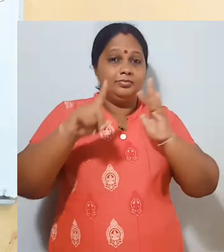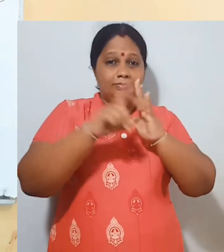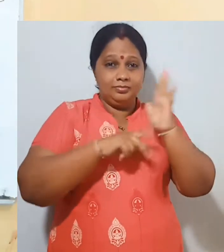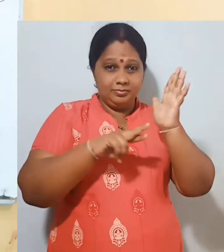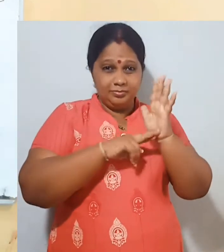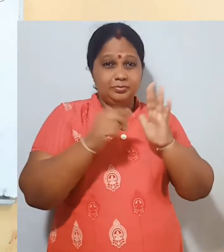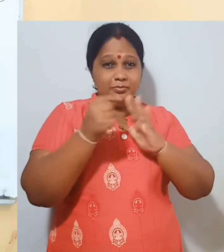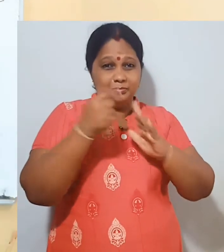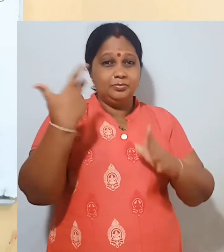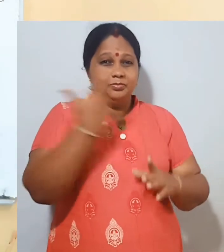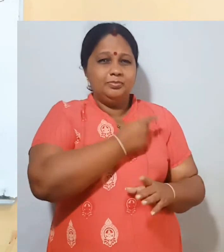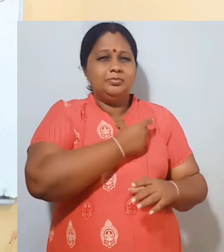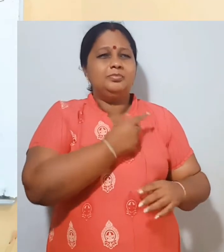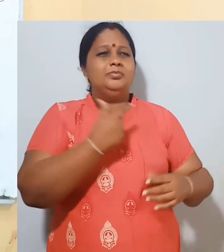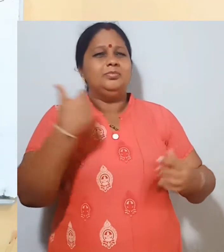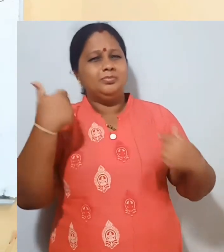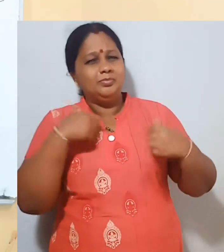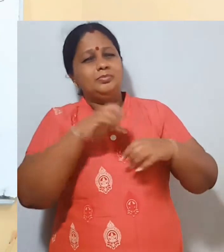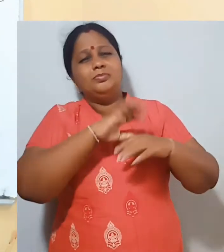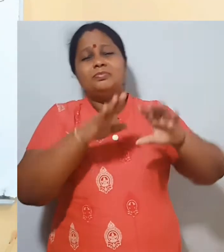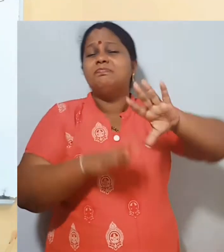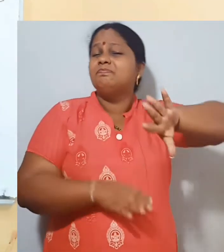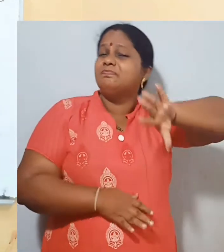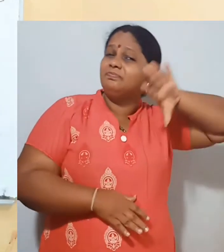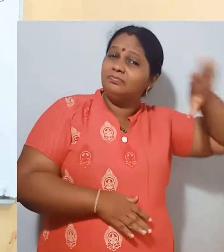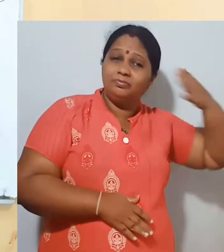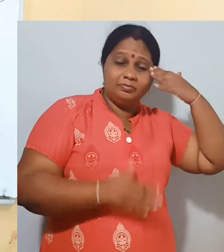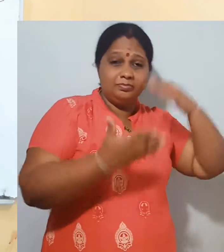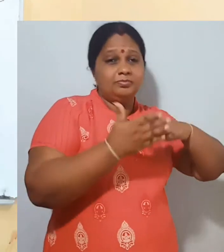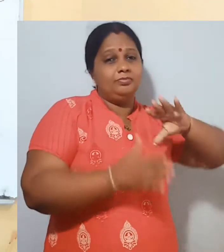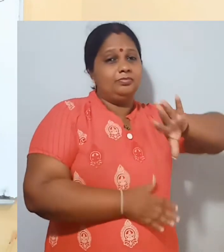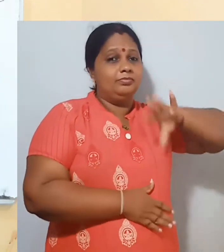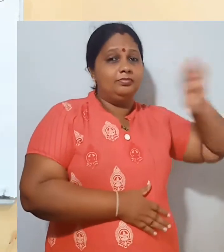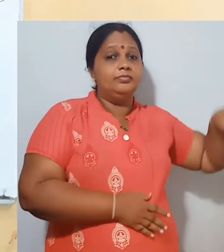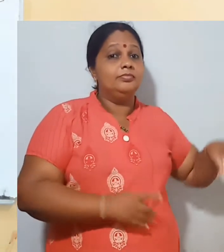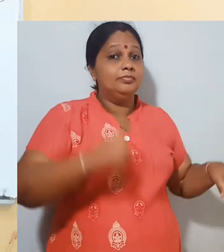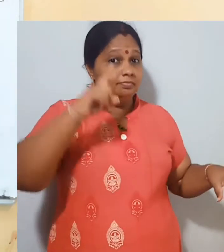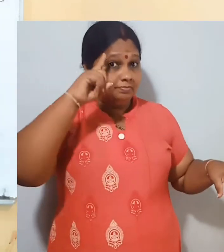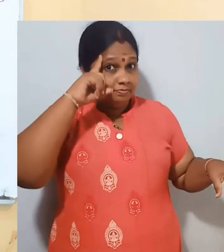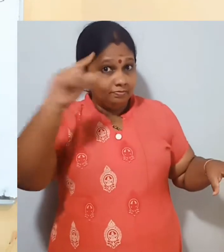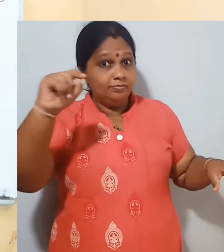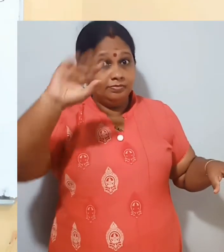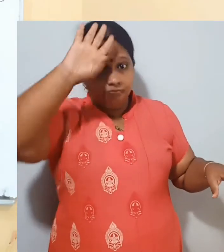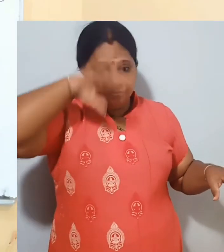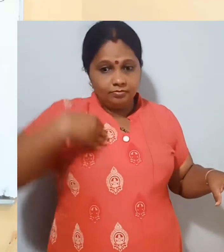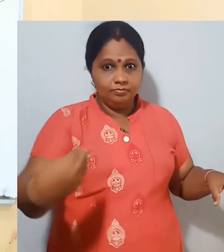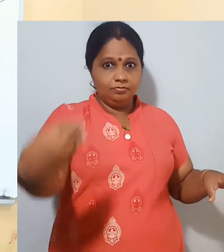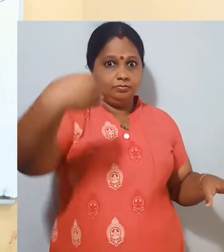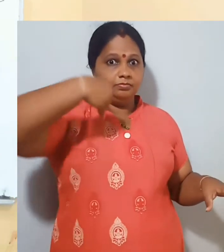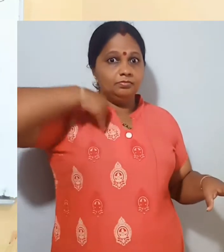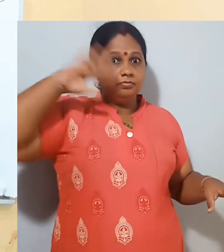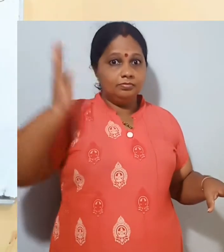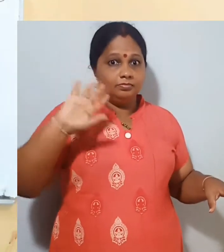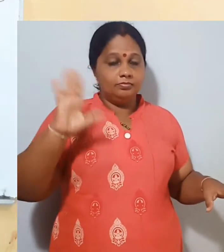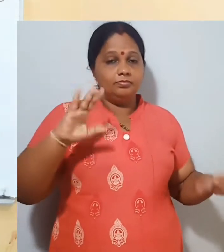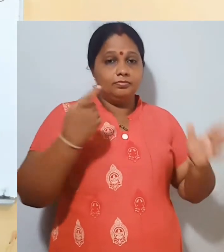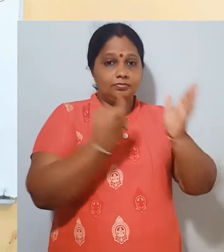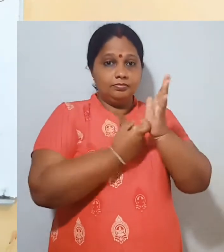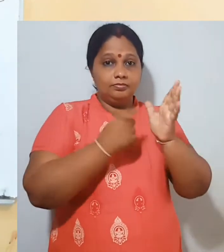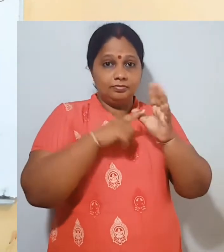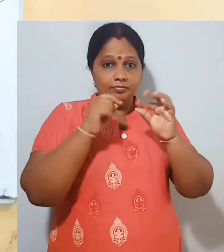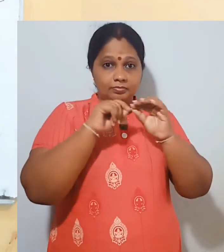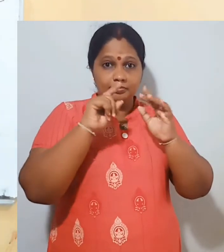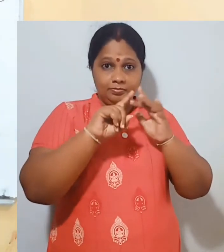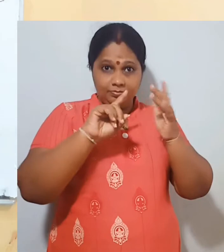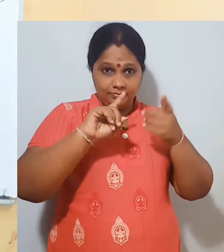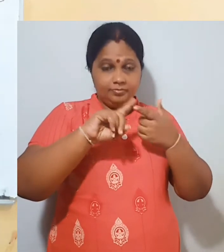காயம் ஏற்பட்டாலும் என்ன மிருகக்கடி ஏற்பட்டாலும் அது போடுற, அது வேற நோக்கம். ஆனா விசர் வருத்தம் பெறாம இருக்கிறதுக்காக போடுற ரேபிஸ் இன்ஜெக்ஷன் அது